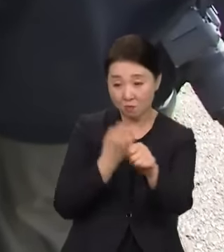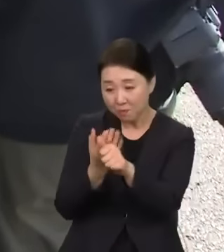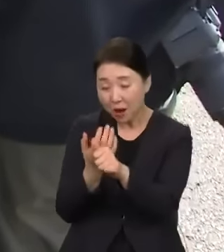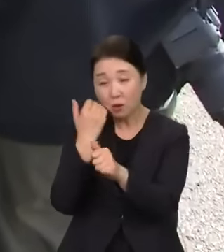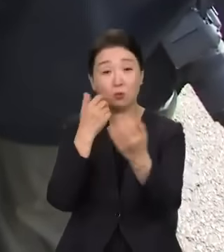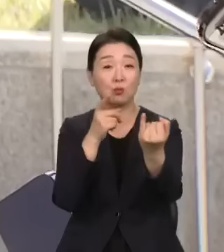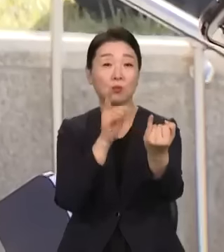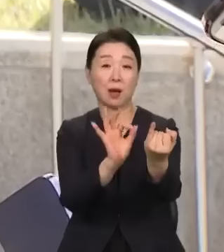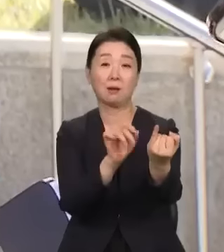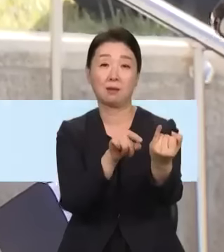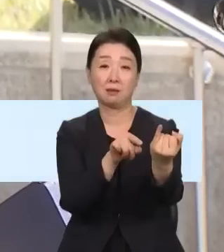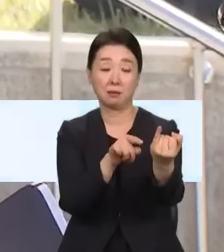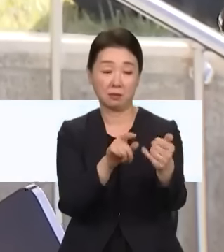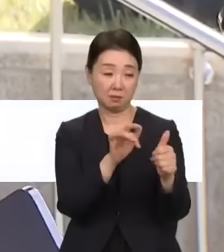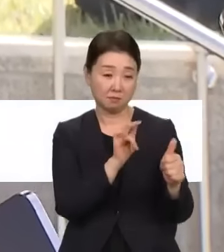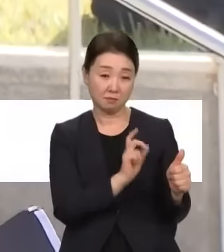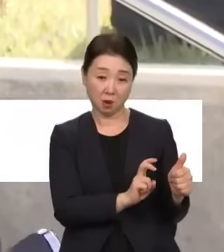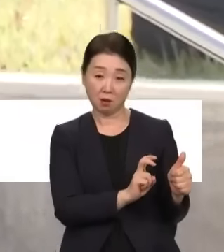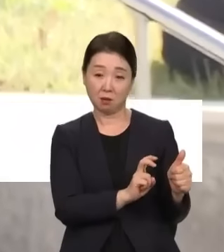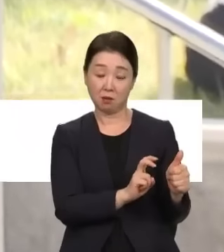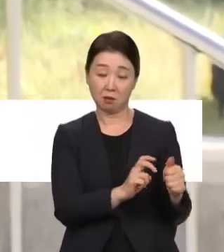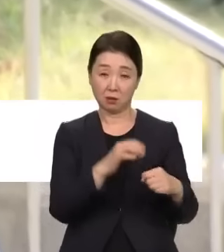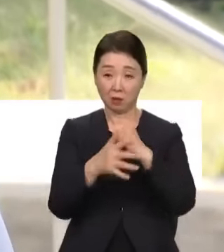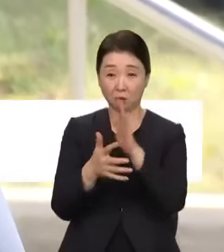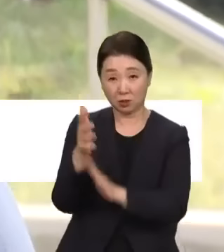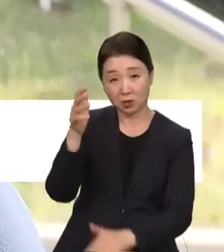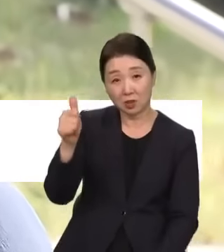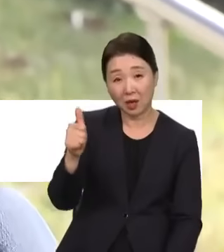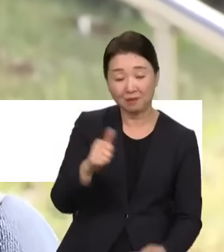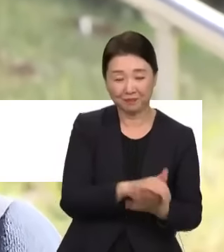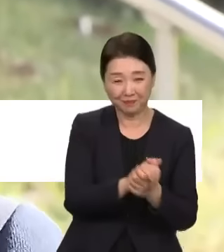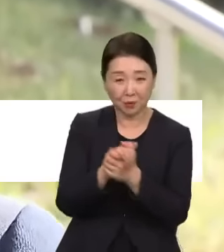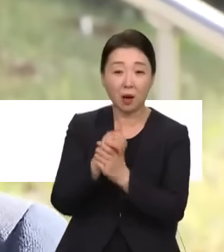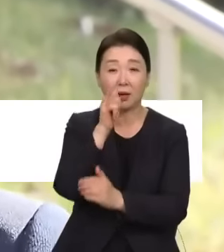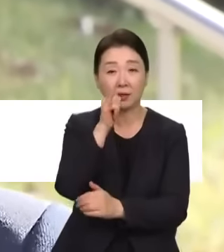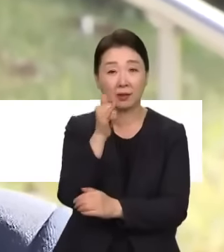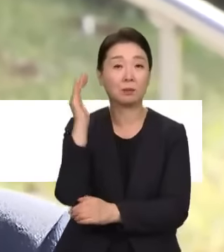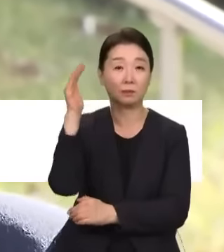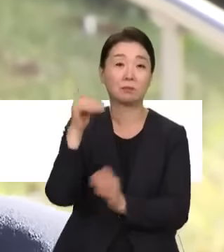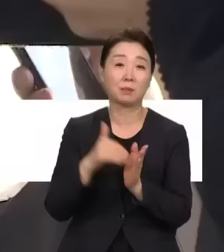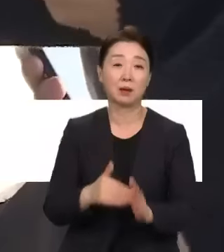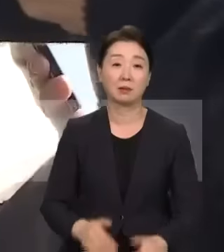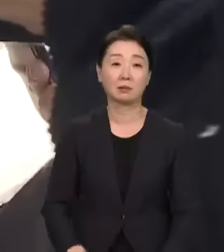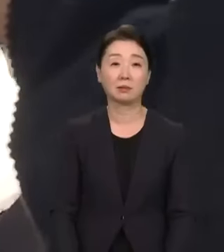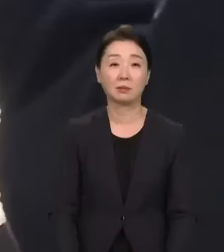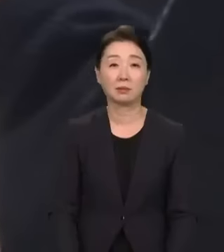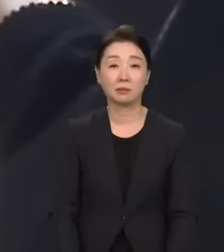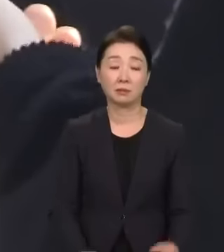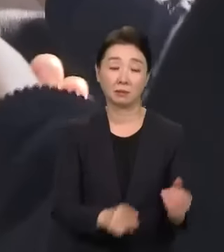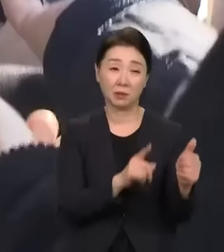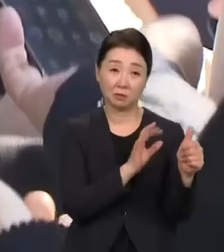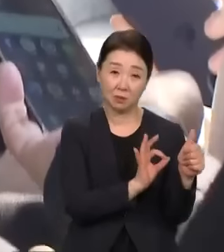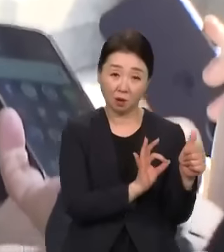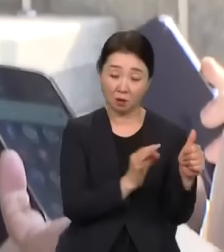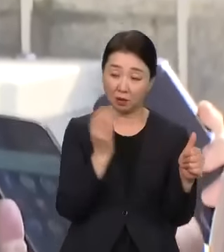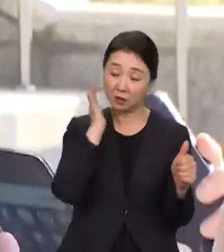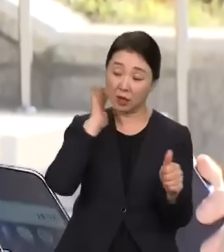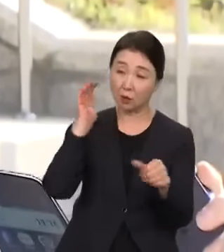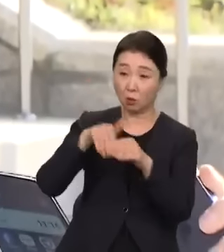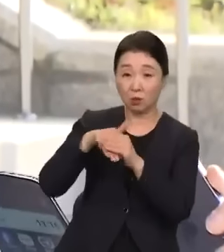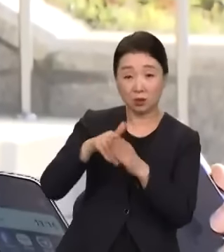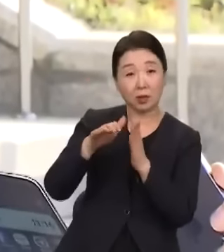강혜경 씨는 명 씨가 홍준표 대구시장과 밀접한 관계였다고 주장했습니다. 명 씨가 지난 대선 경선